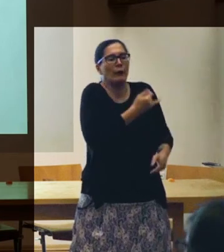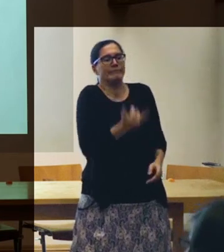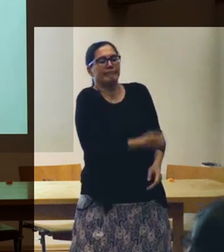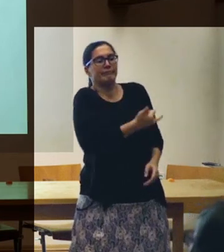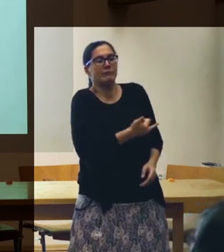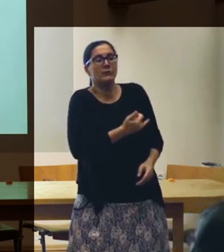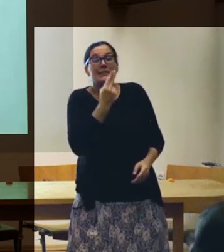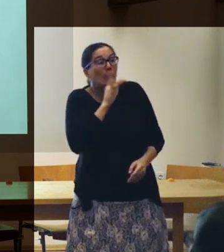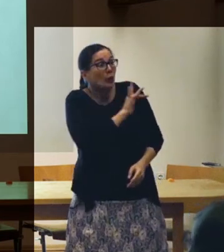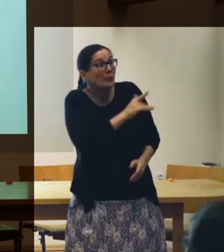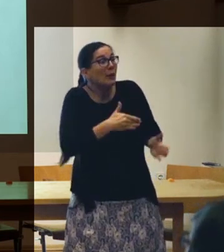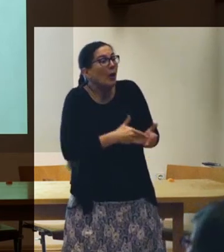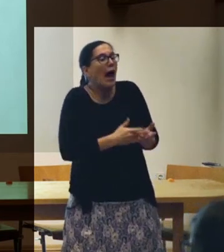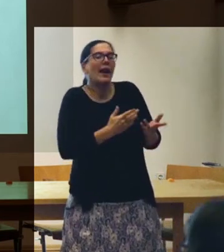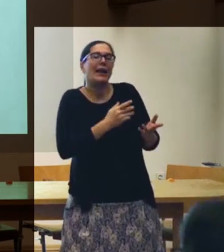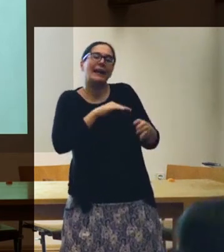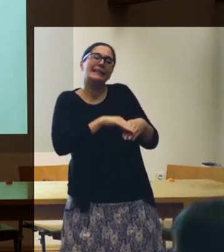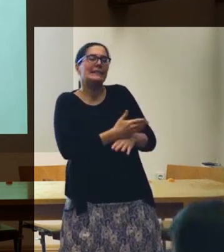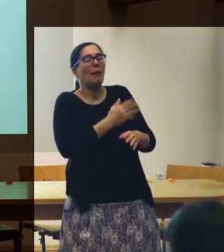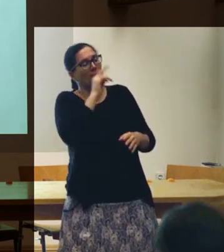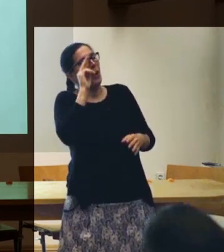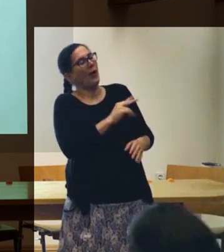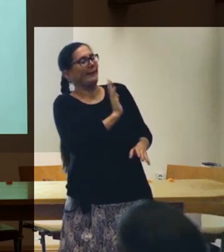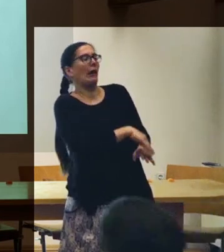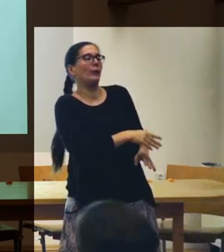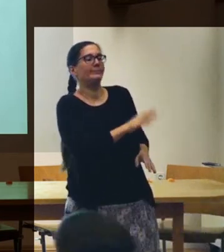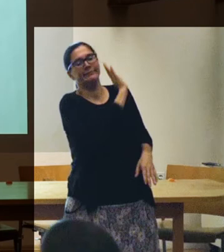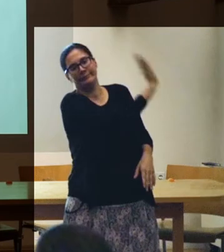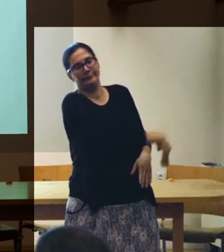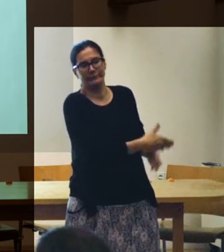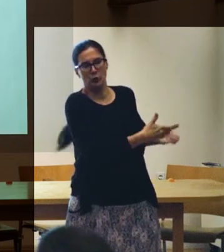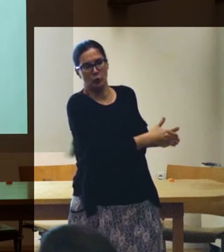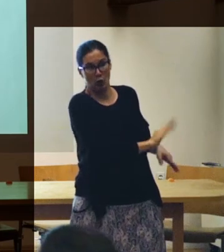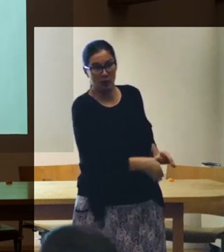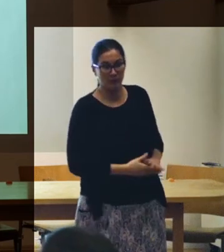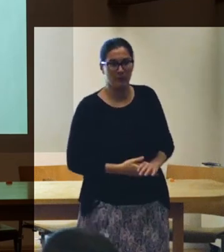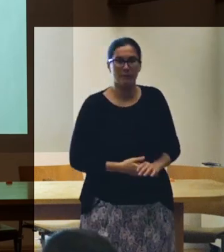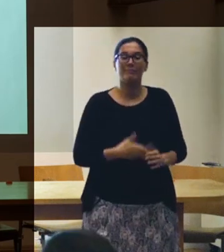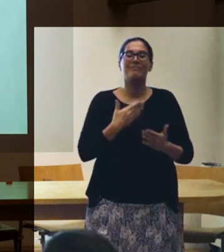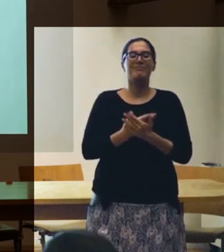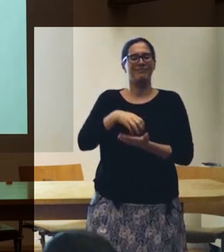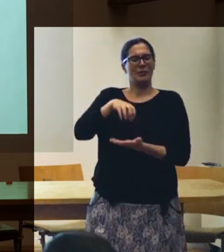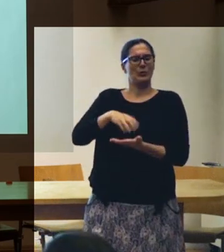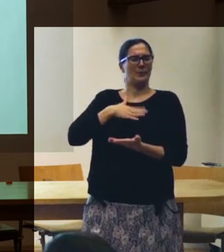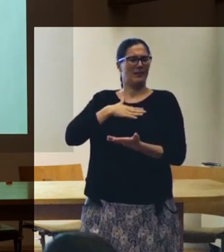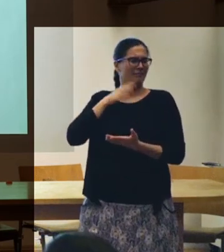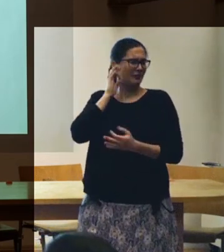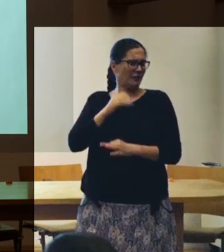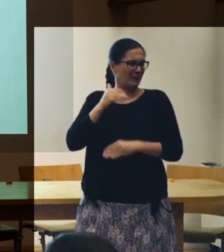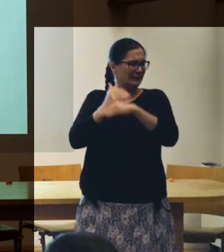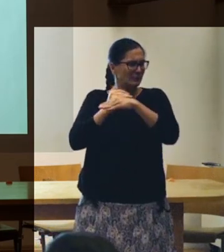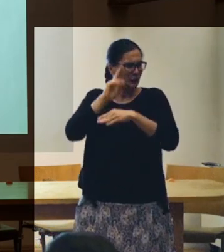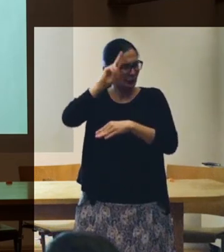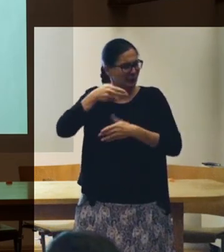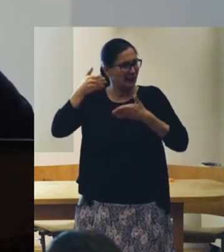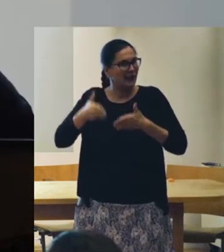A právě péče je prioritou, právě to, že ta feministická umělecká instituce oproti tomu chce vlastně